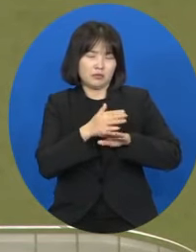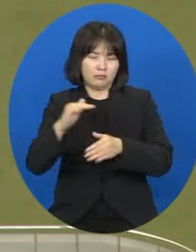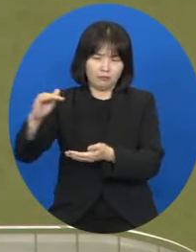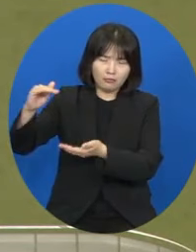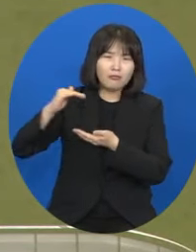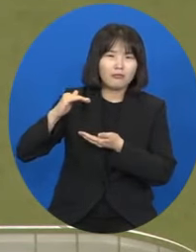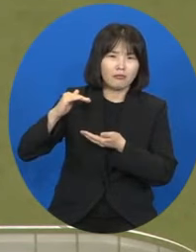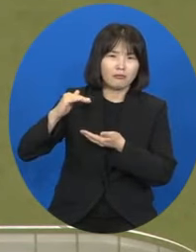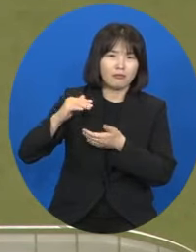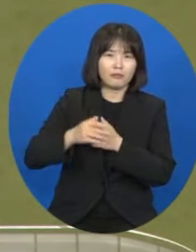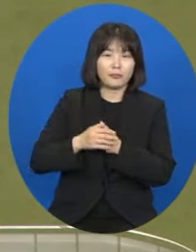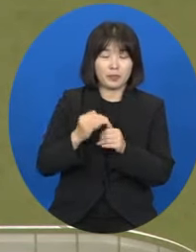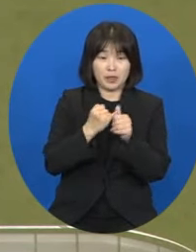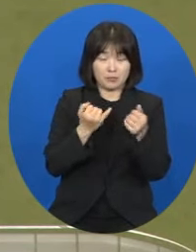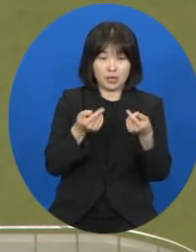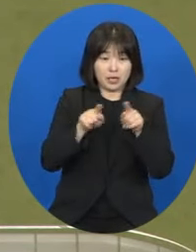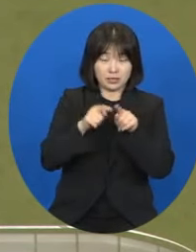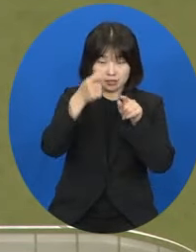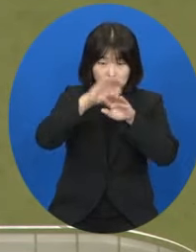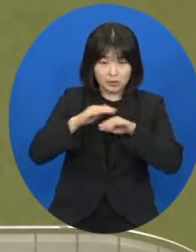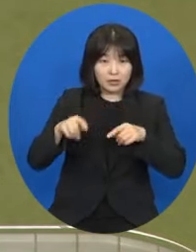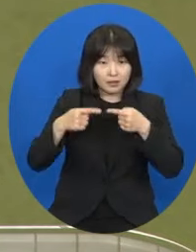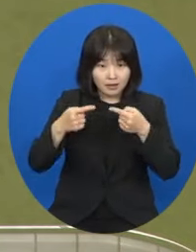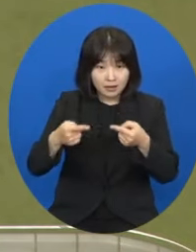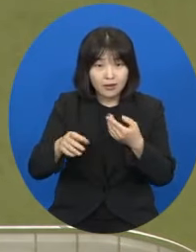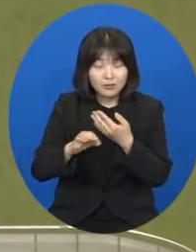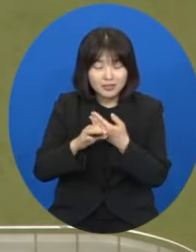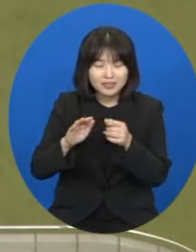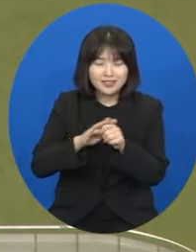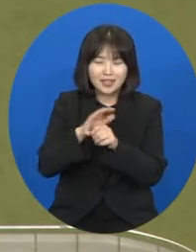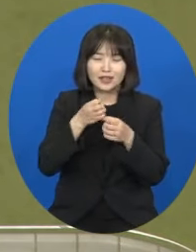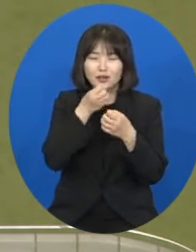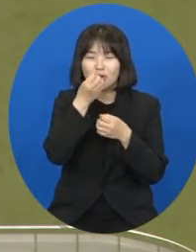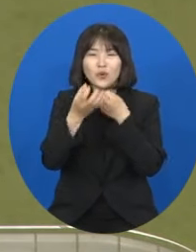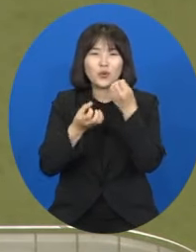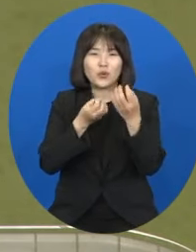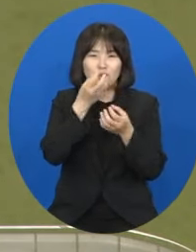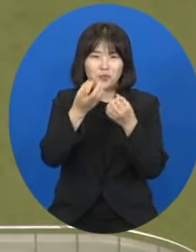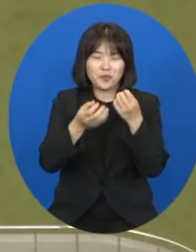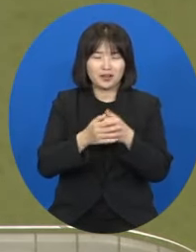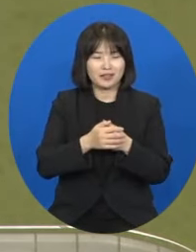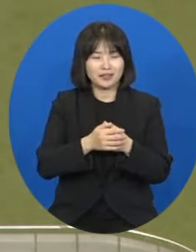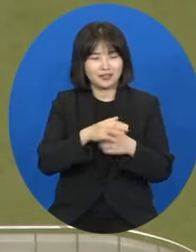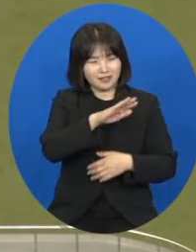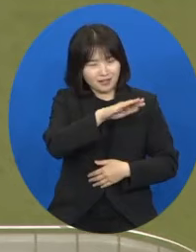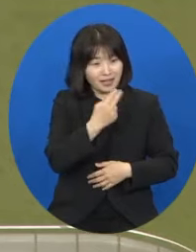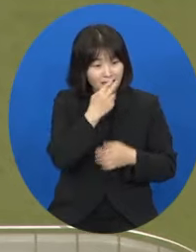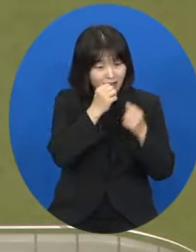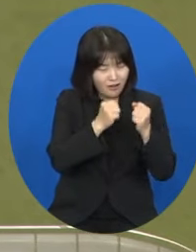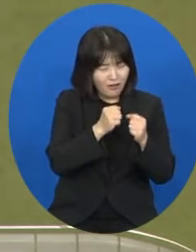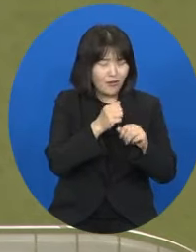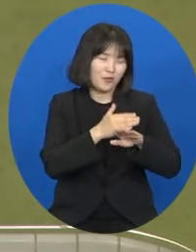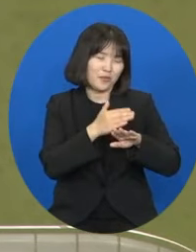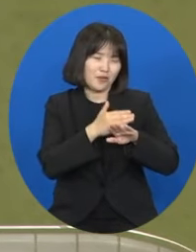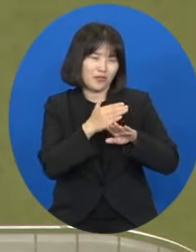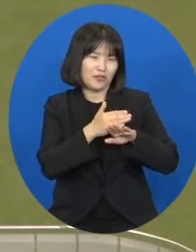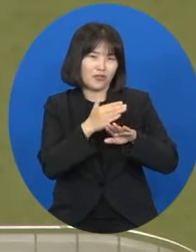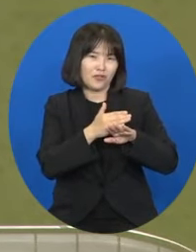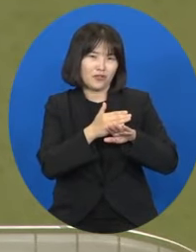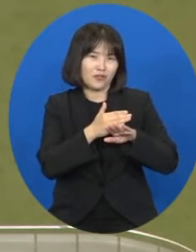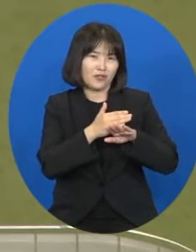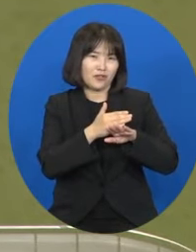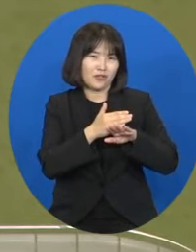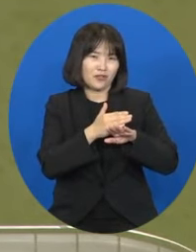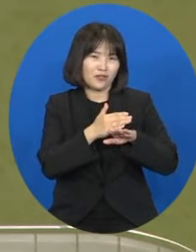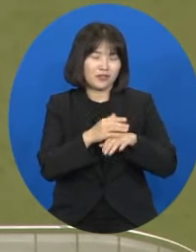혹시 남편분과 같이 오셨다면 그런 사랑의 고백을 한번 여러분, 여보 살아있어줘서 고마워. 그것만으로도